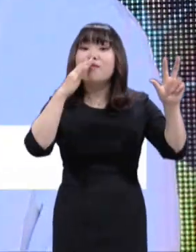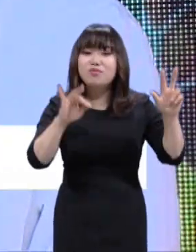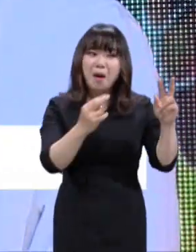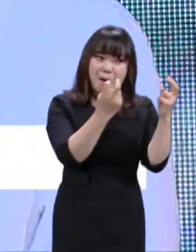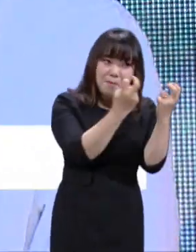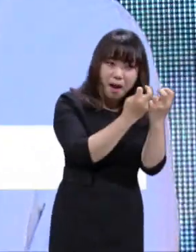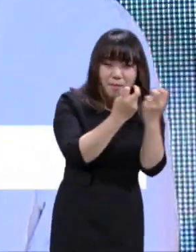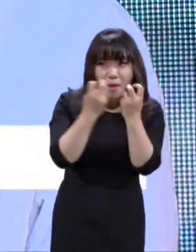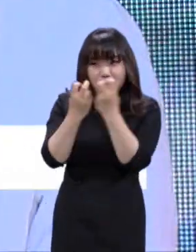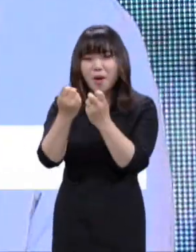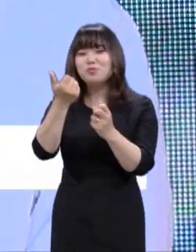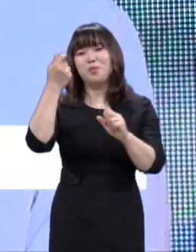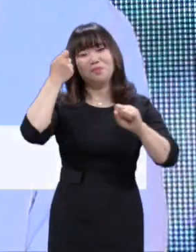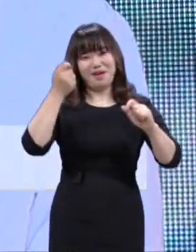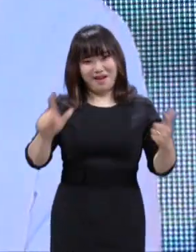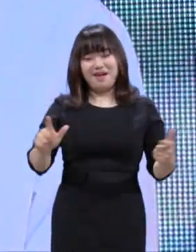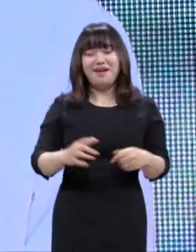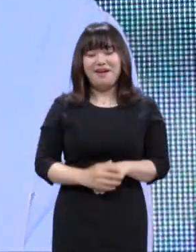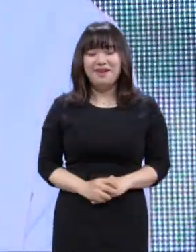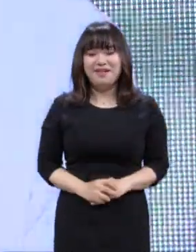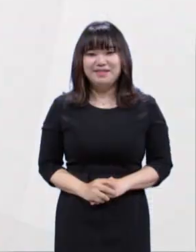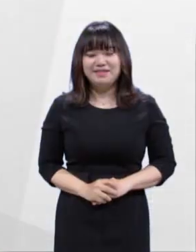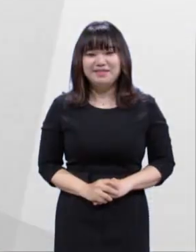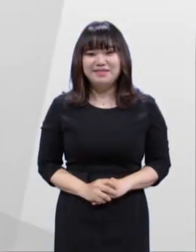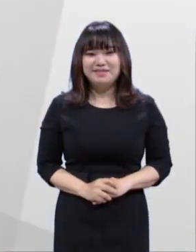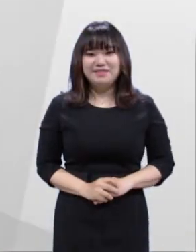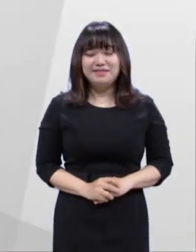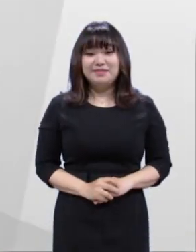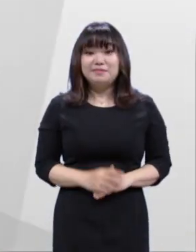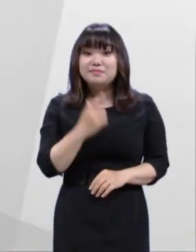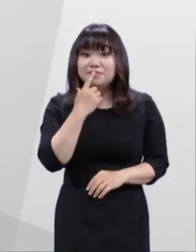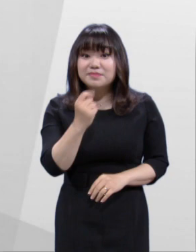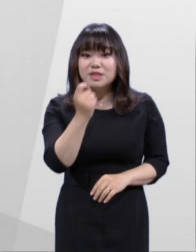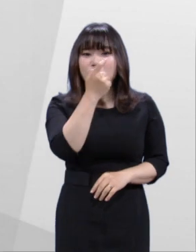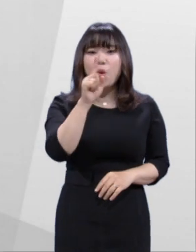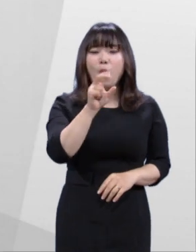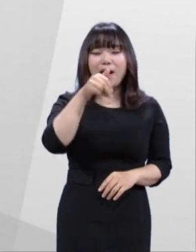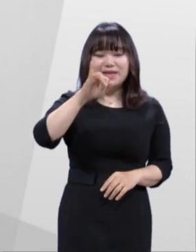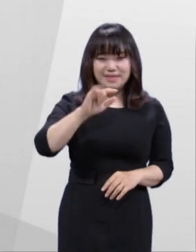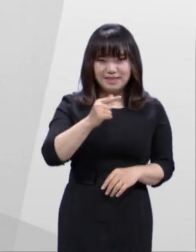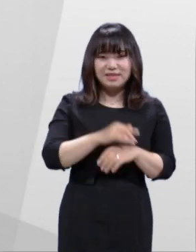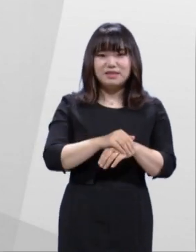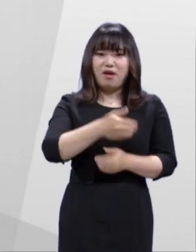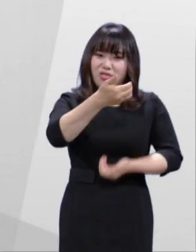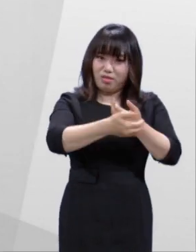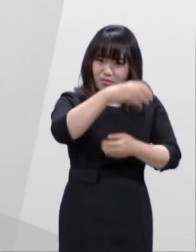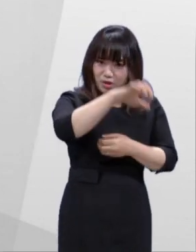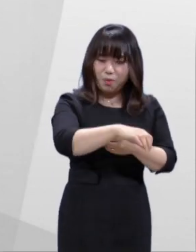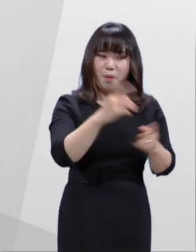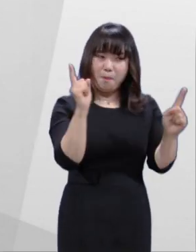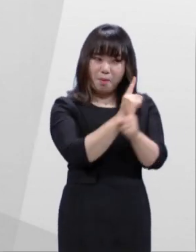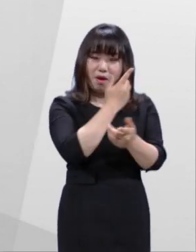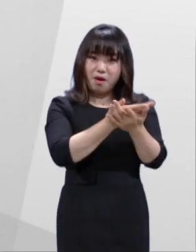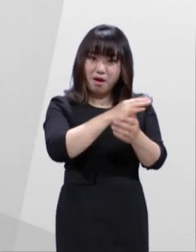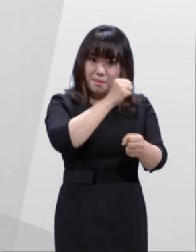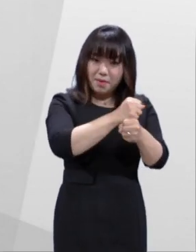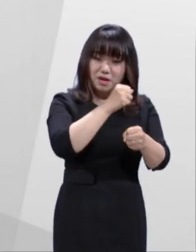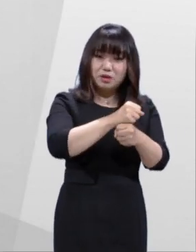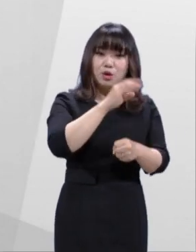방법론에 있어서는 차이를 보이는 것도 있습니다. 광진구 동서울터미널 개발에 있어 송영길